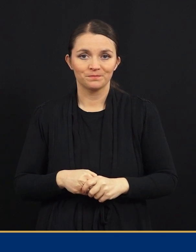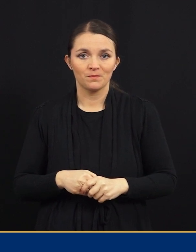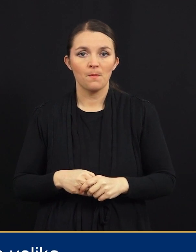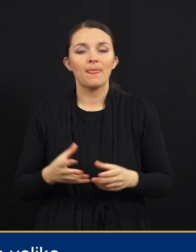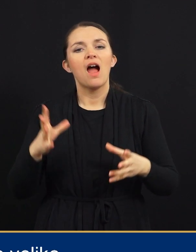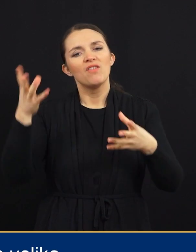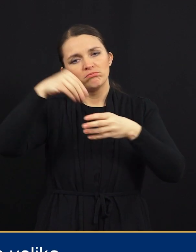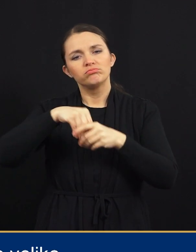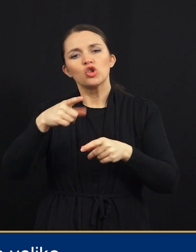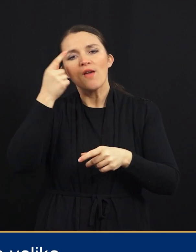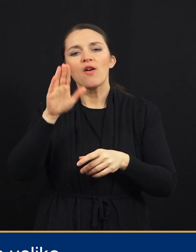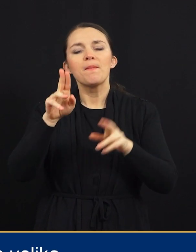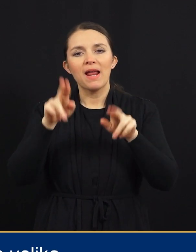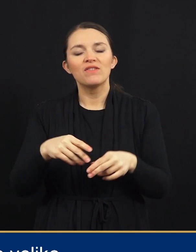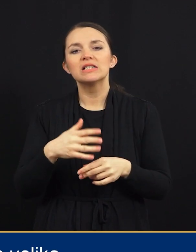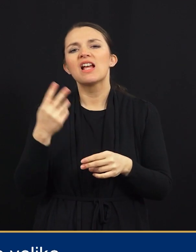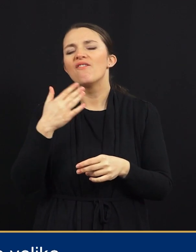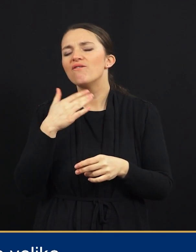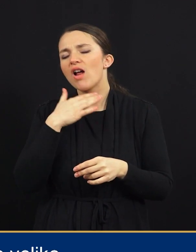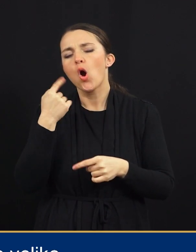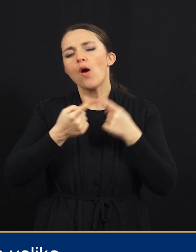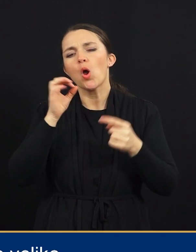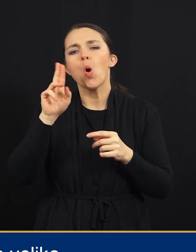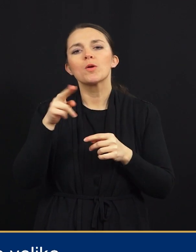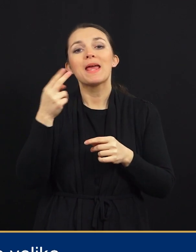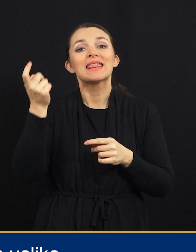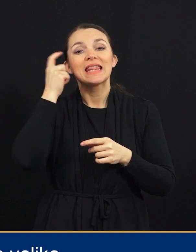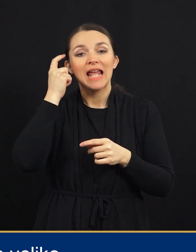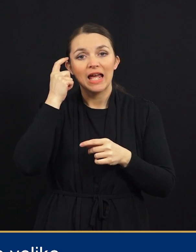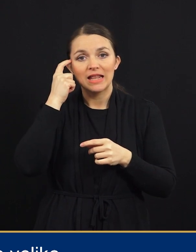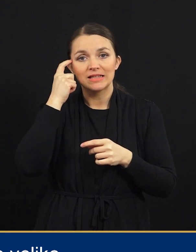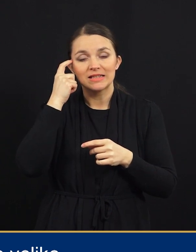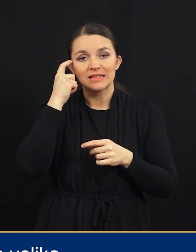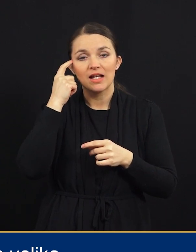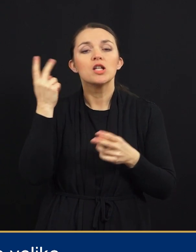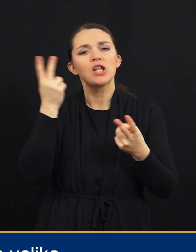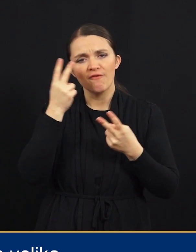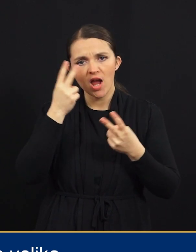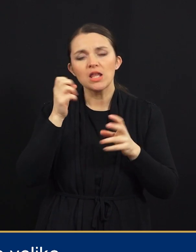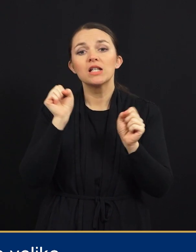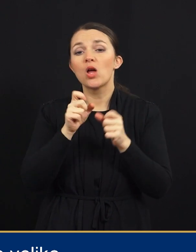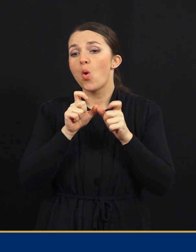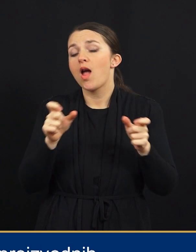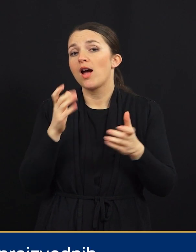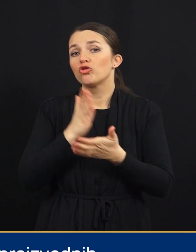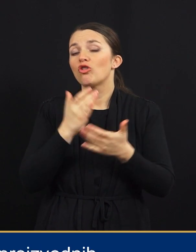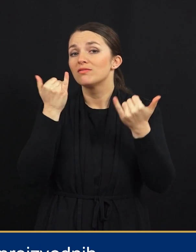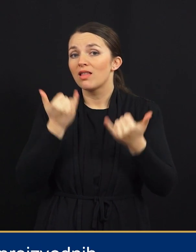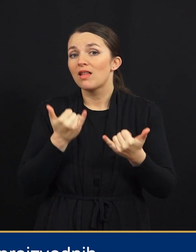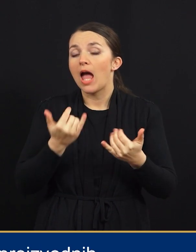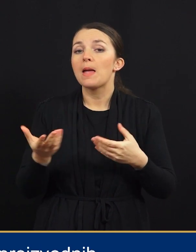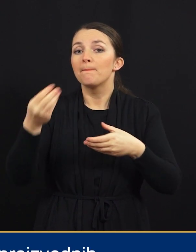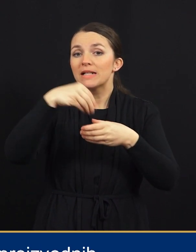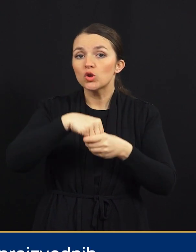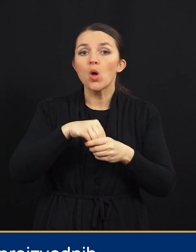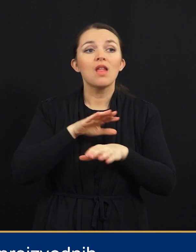V kontekstu človekovih pravic se veliko govori o umetni inteligenci. Seveda zato, ker je že zdaj